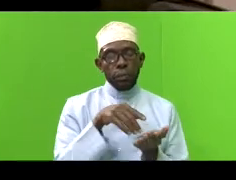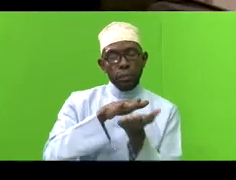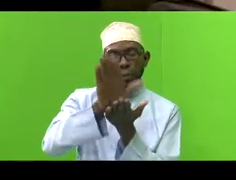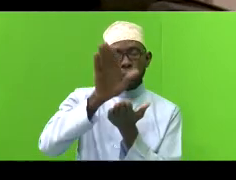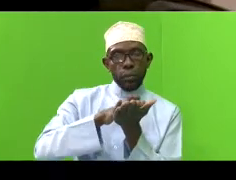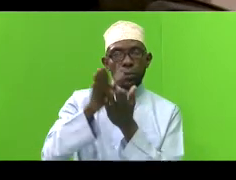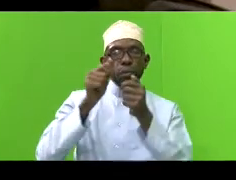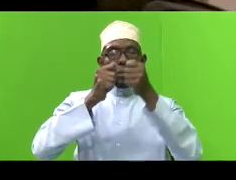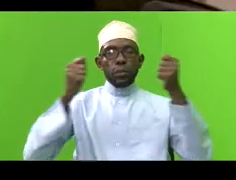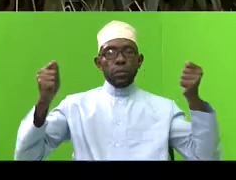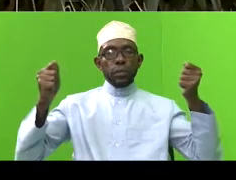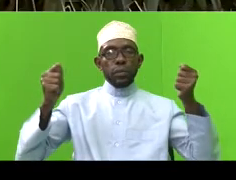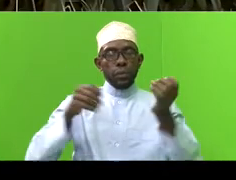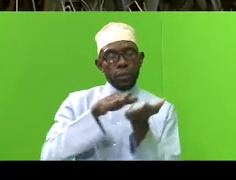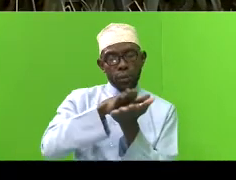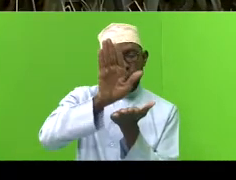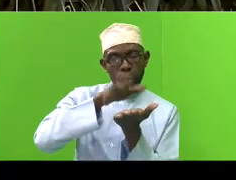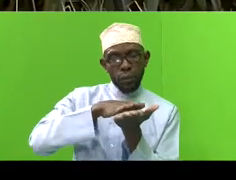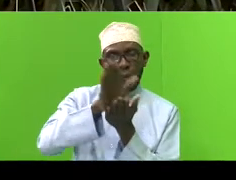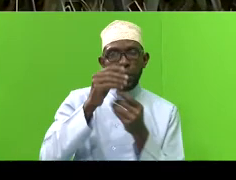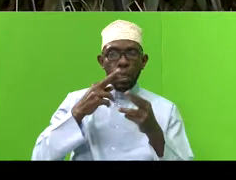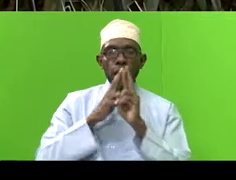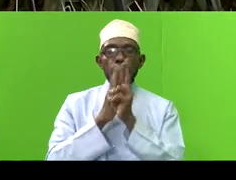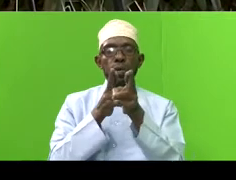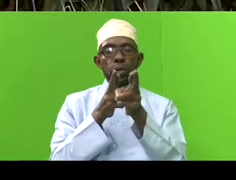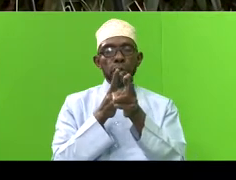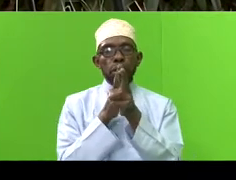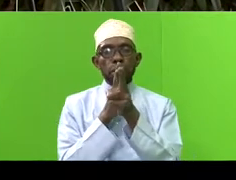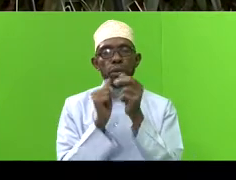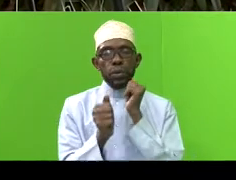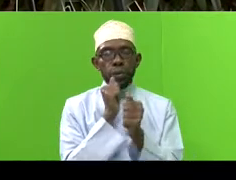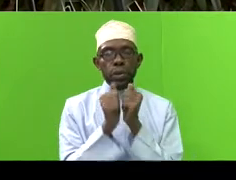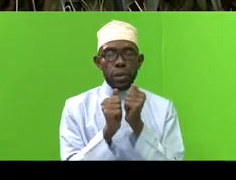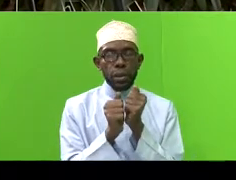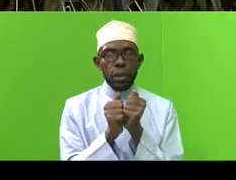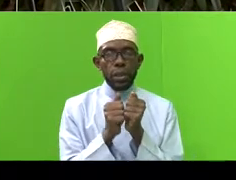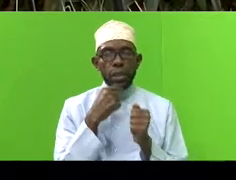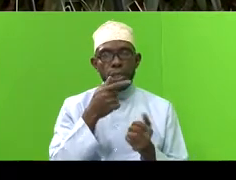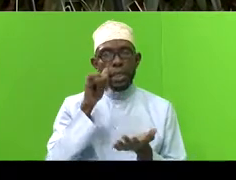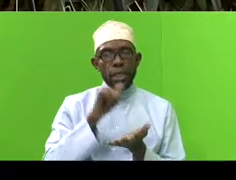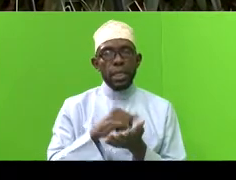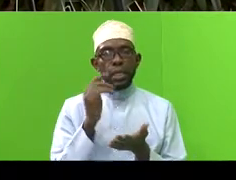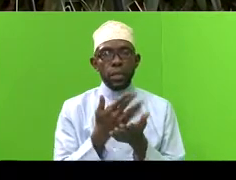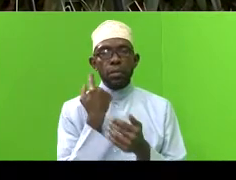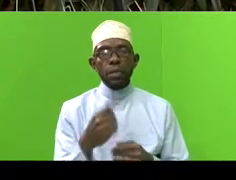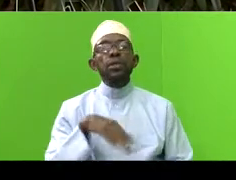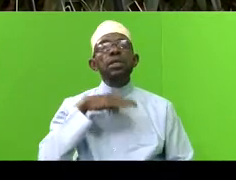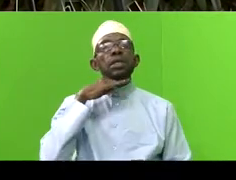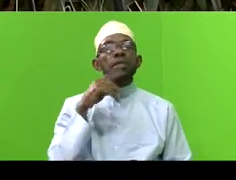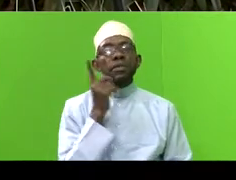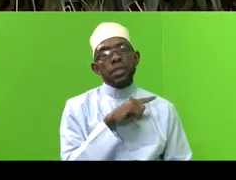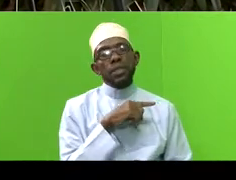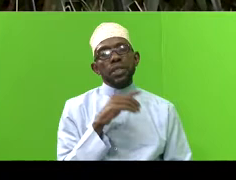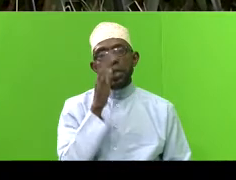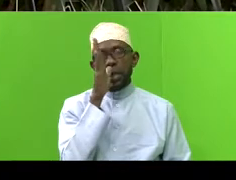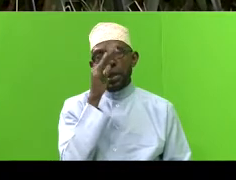gazeti likichapisha taarifa ya inayonuia kusema kwamba jamaa fulani amefariki. Na kumbe